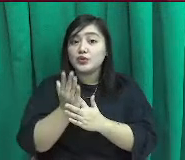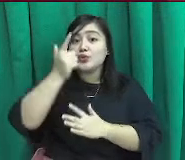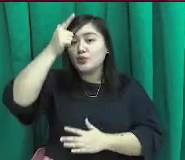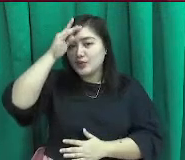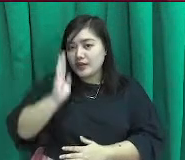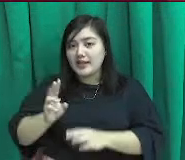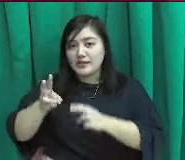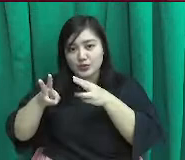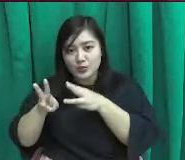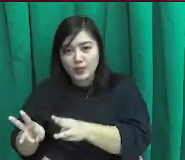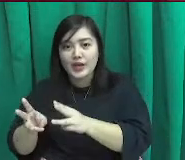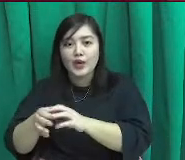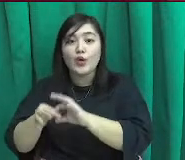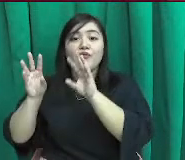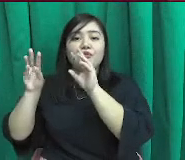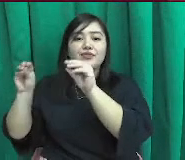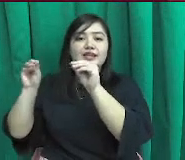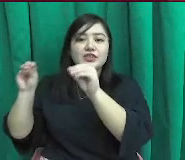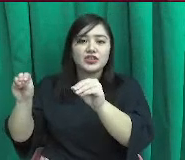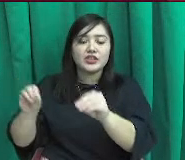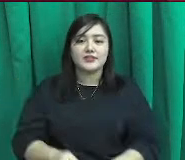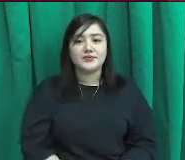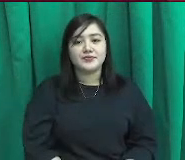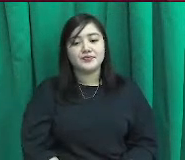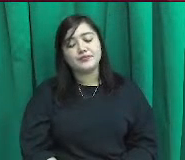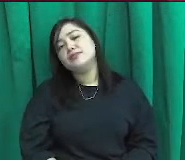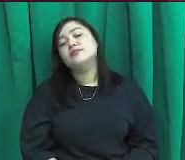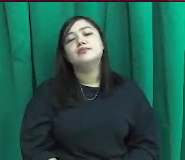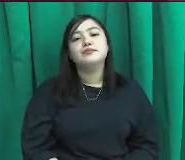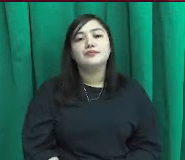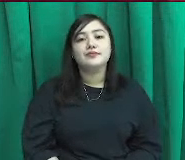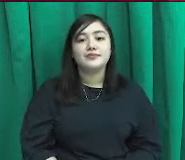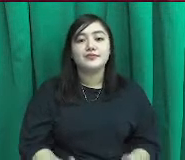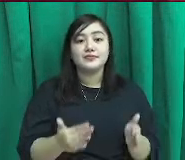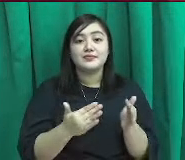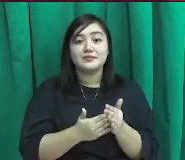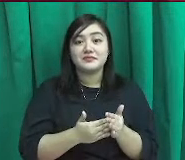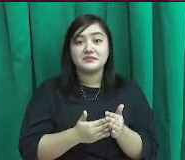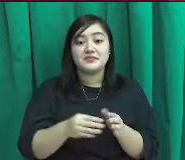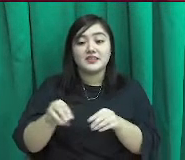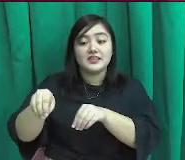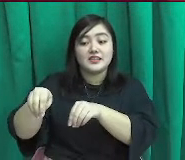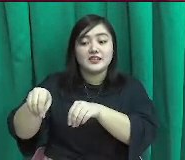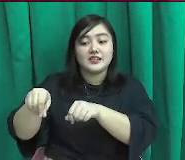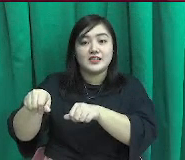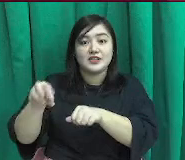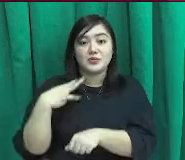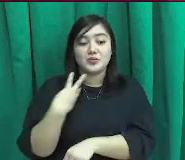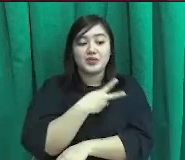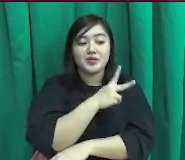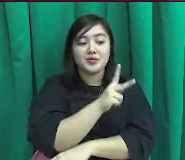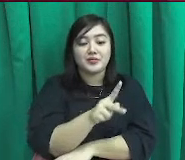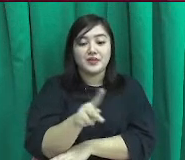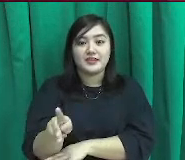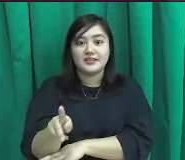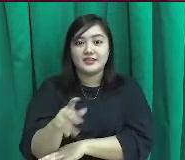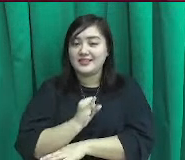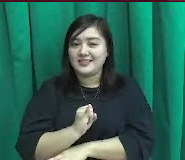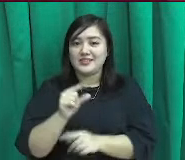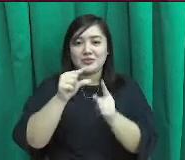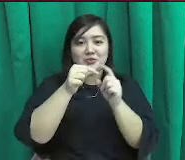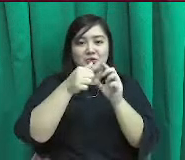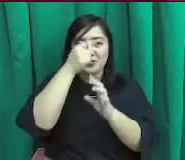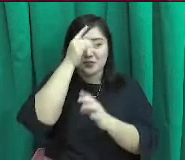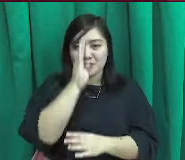see that? Lalo na pinag-uusapan natin dito, ang seed na tinatanim natin, salita ng Diyos. Yep. Yeah, now, ito po, right. Sir